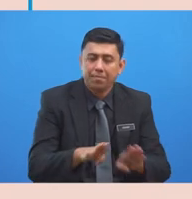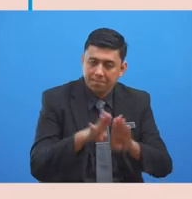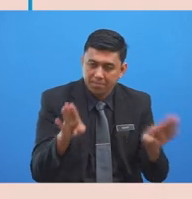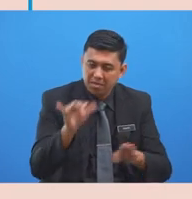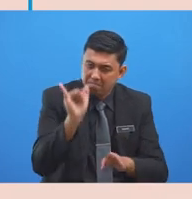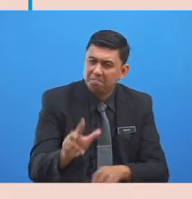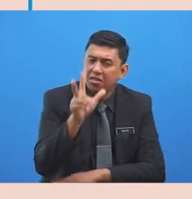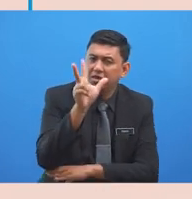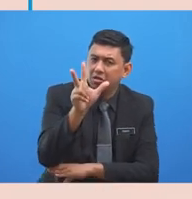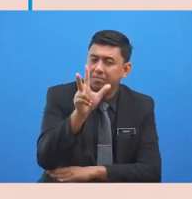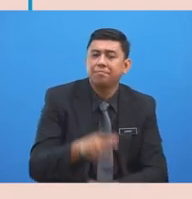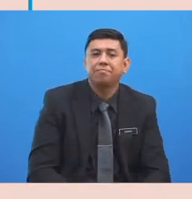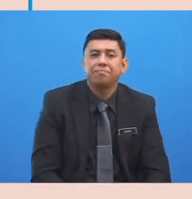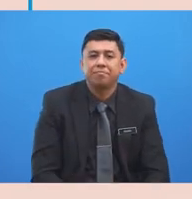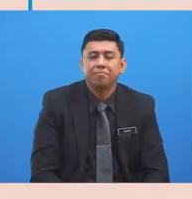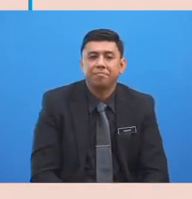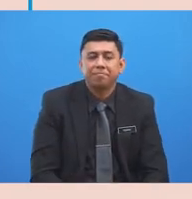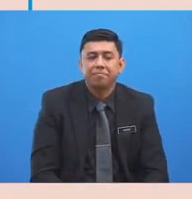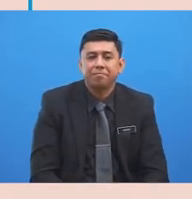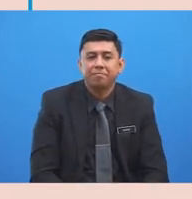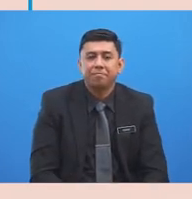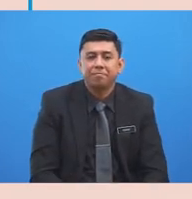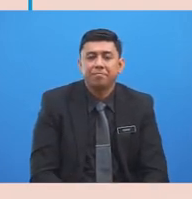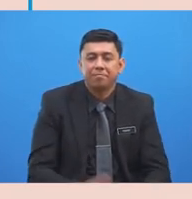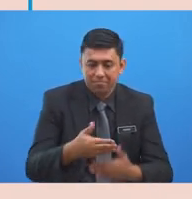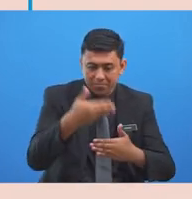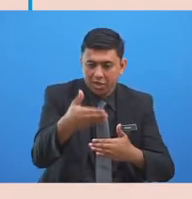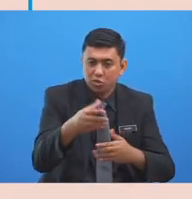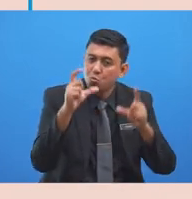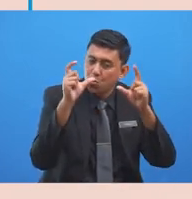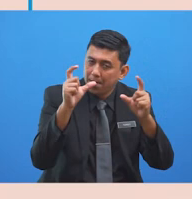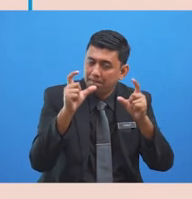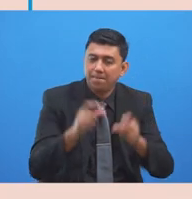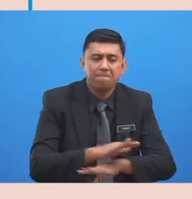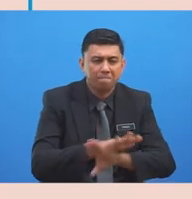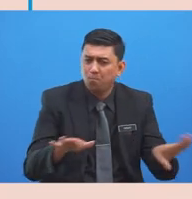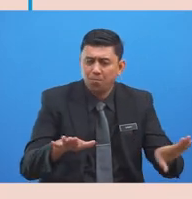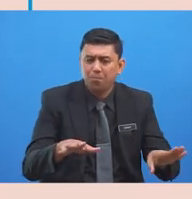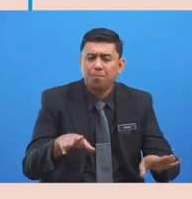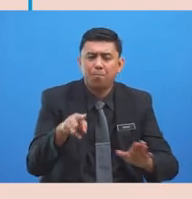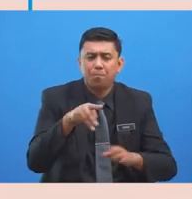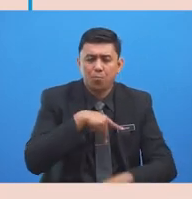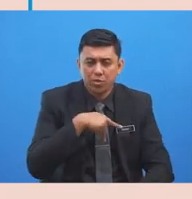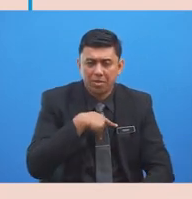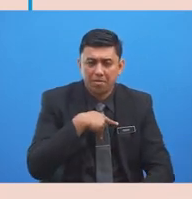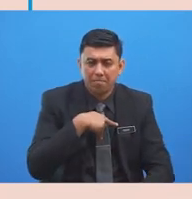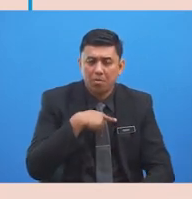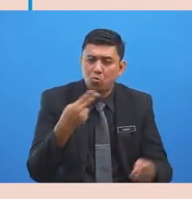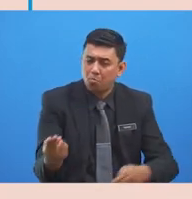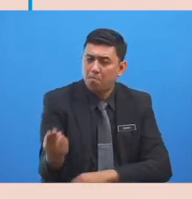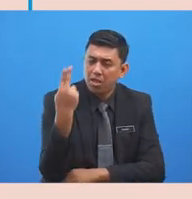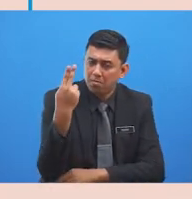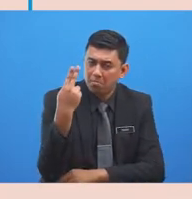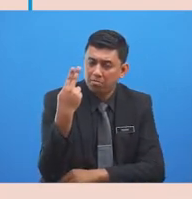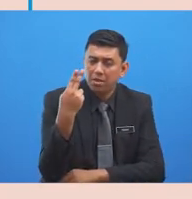Perbezaan yang ketiga pula ialah next kurungan tidak mempunyai keupayaan